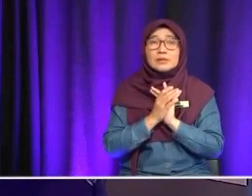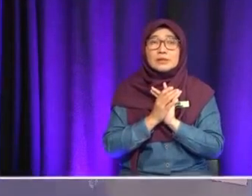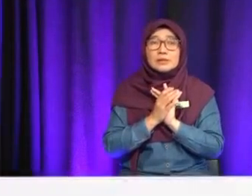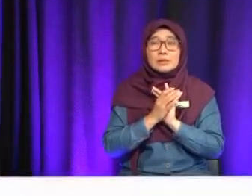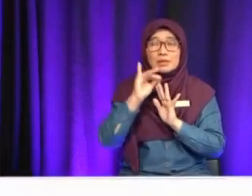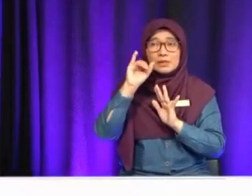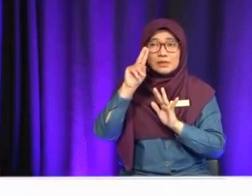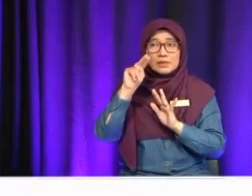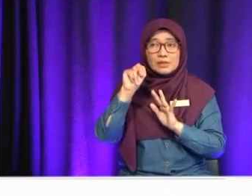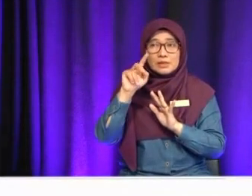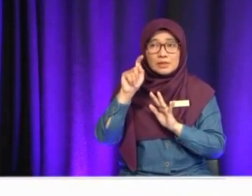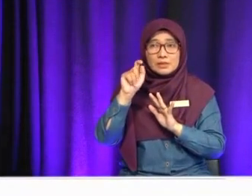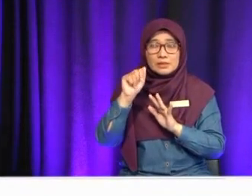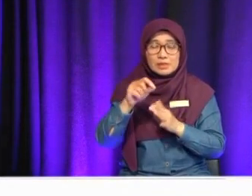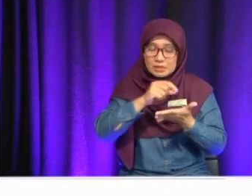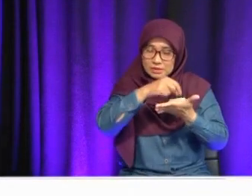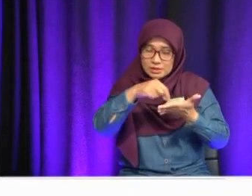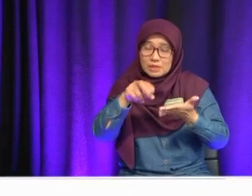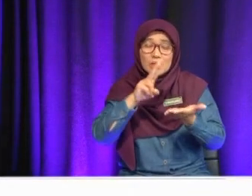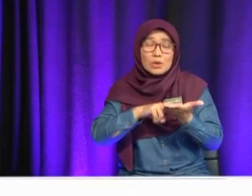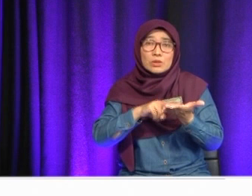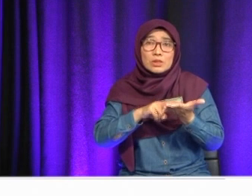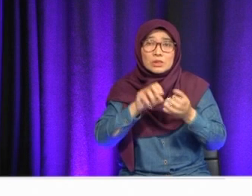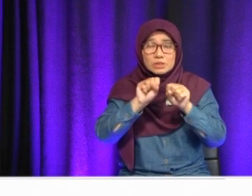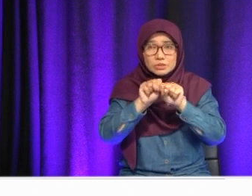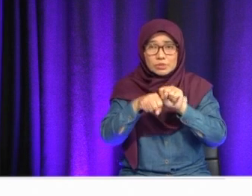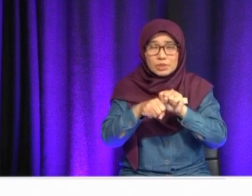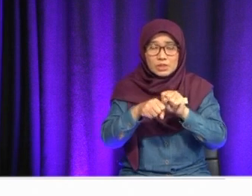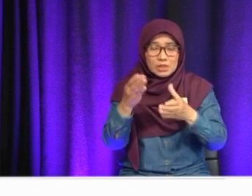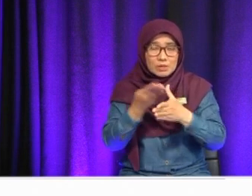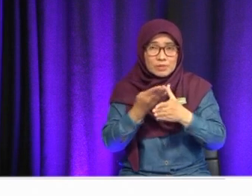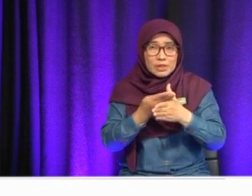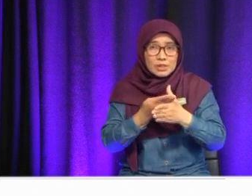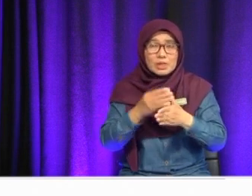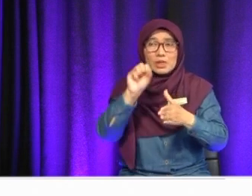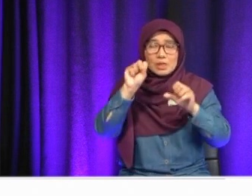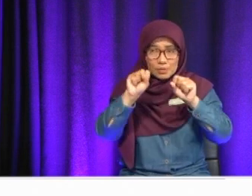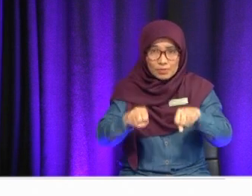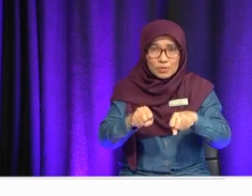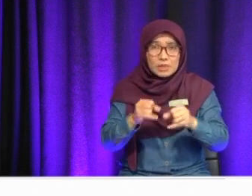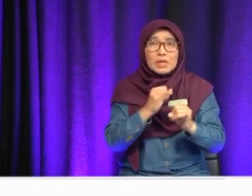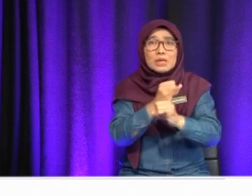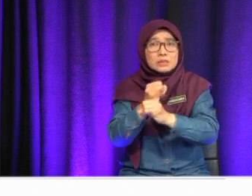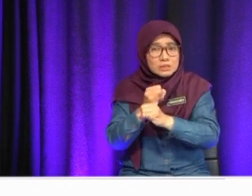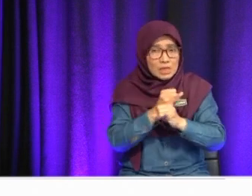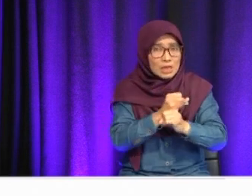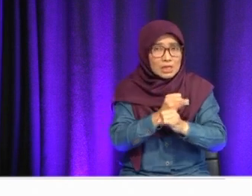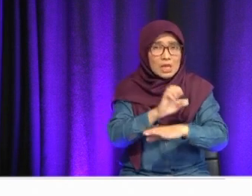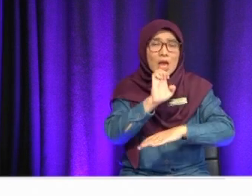Intan menandatangani kontrak supaya pihak bank dapat menjaga jongkong